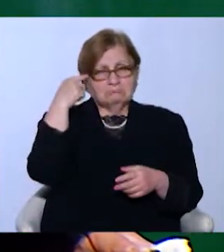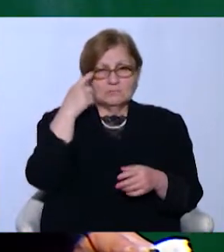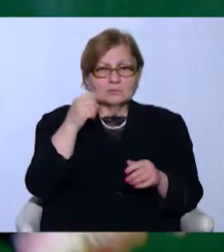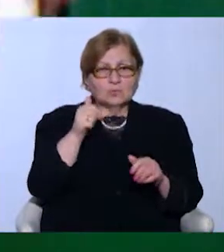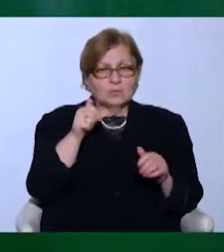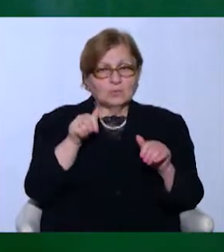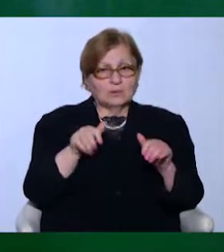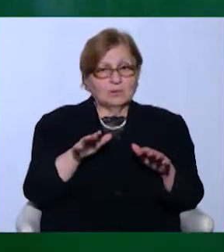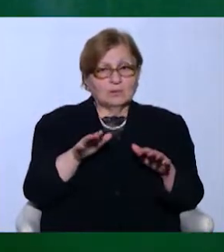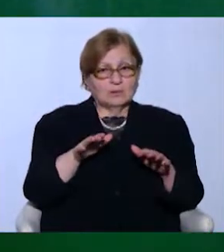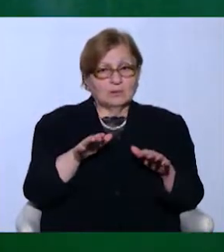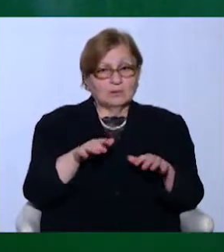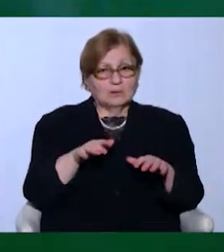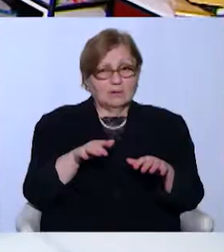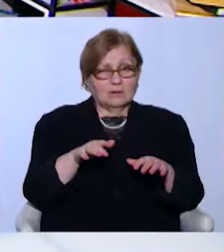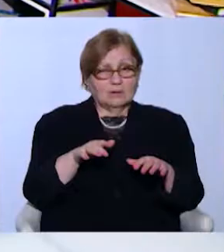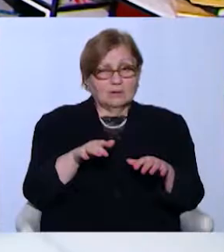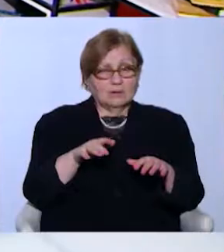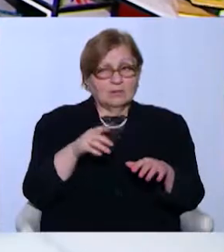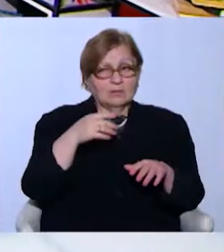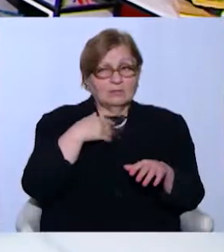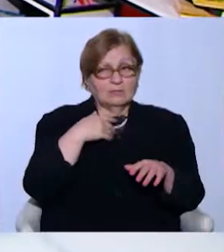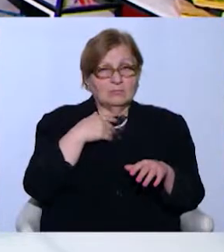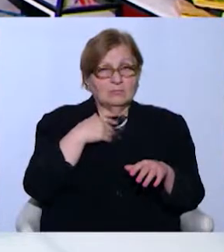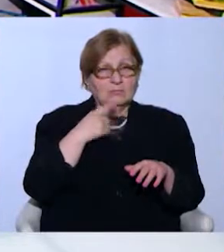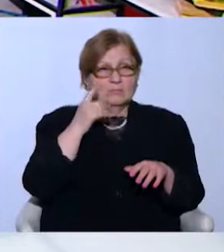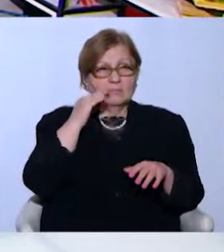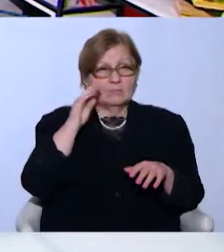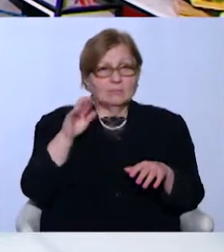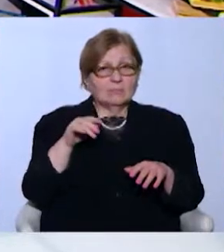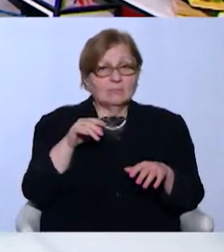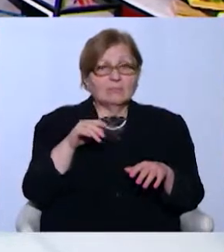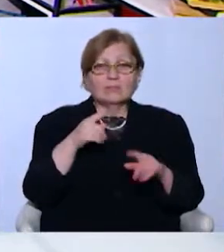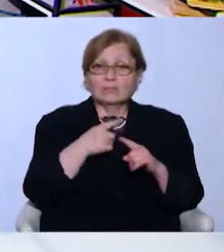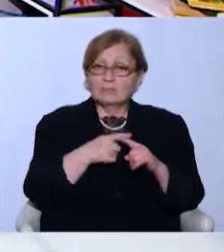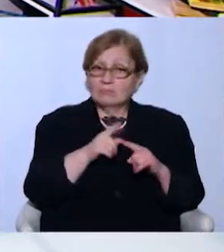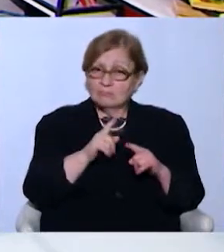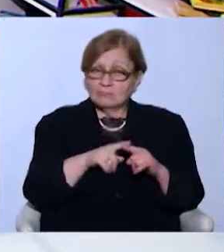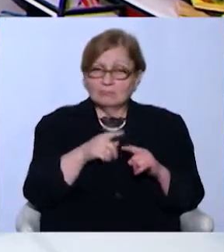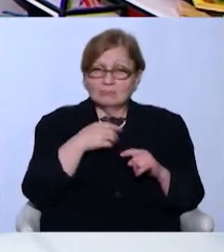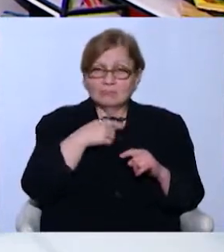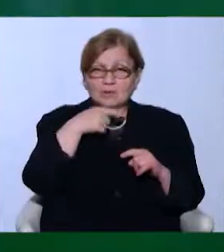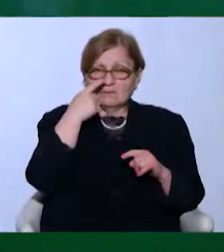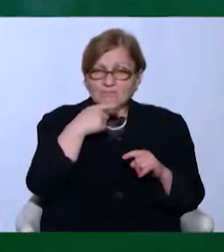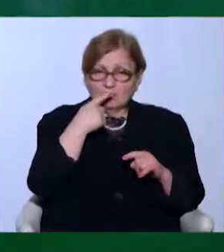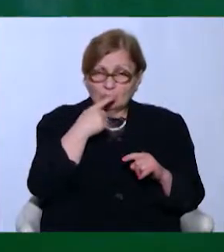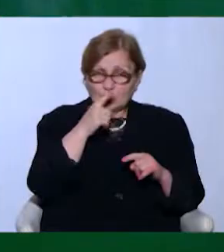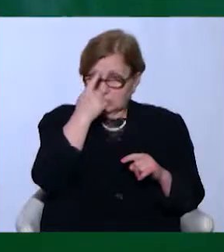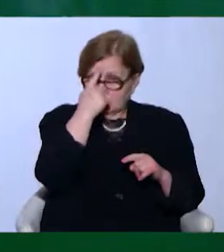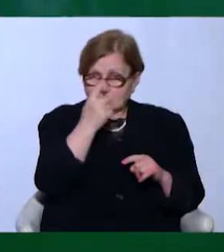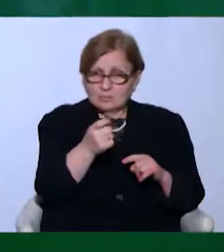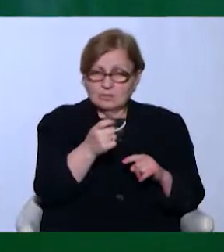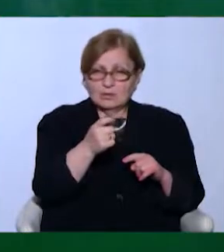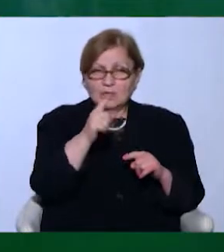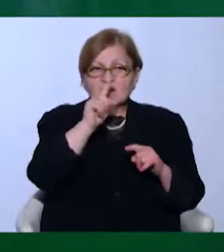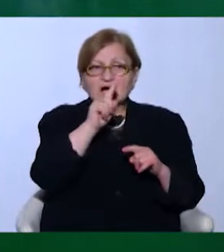თუ არ გავითვალისწინებ რას ამოცანის პირობას და ამიტომ ყოველთვის ვამბობ და ვიტყვი არაერთხელ,